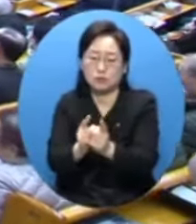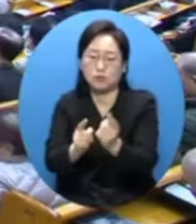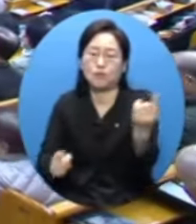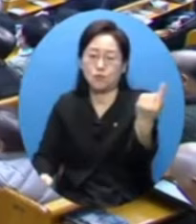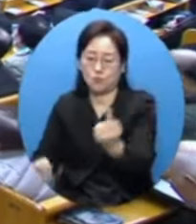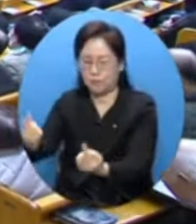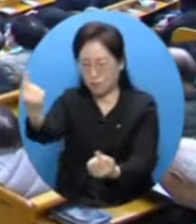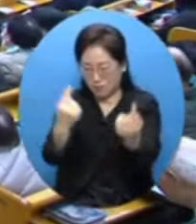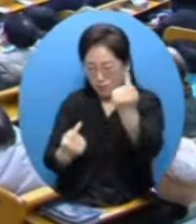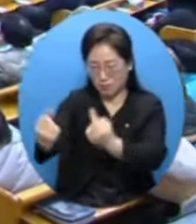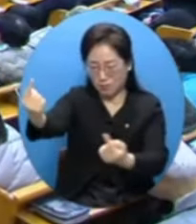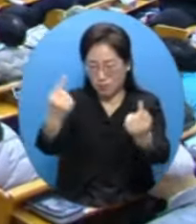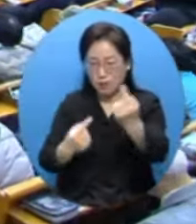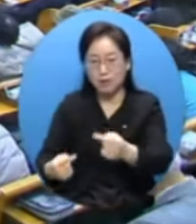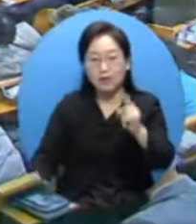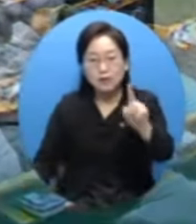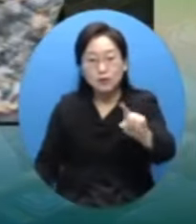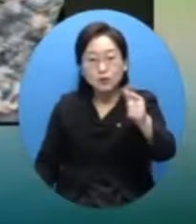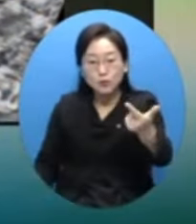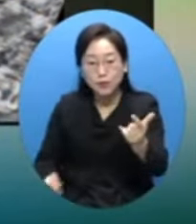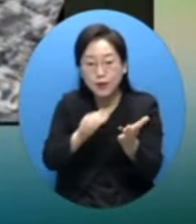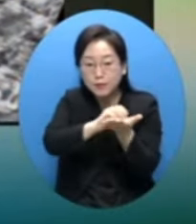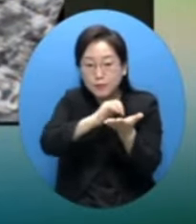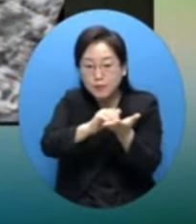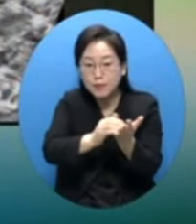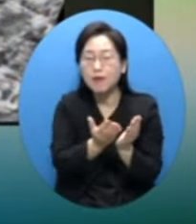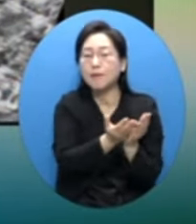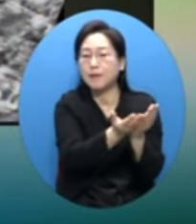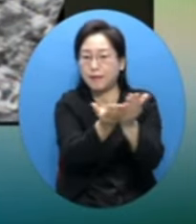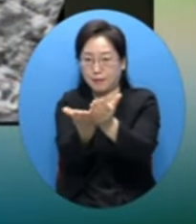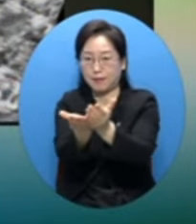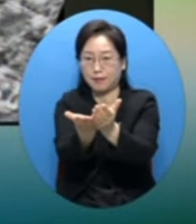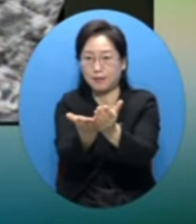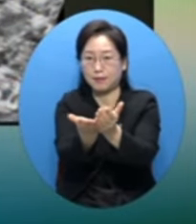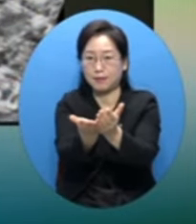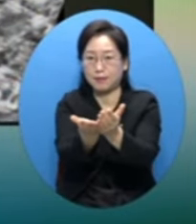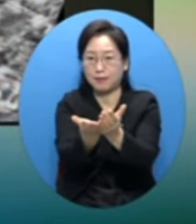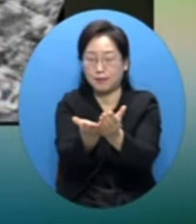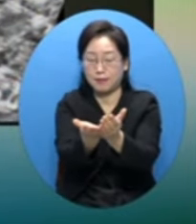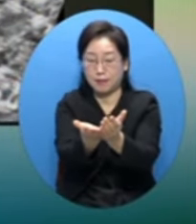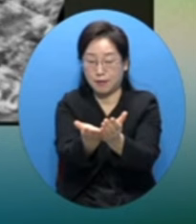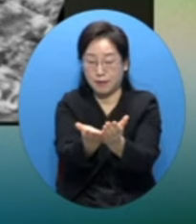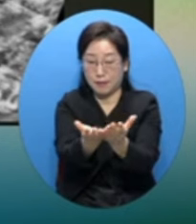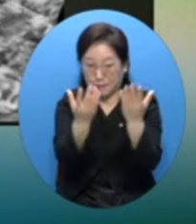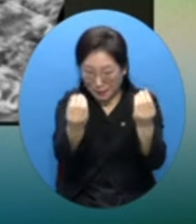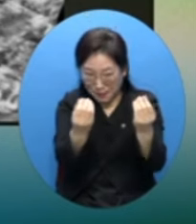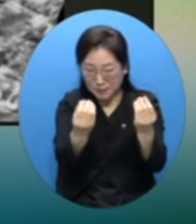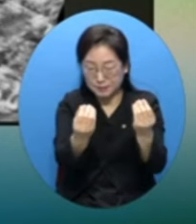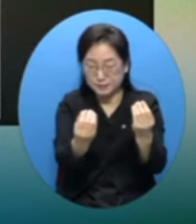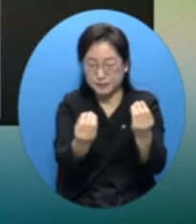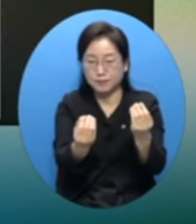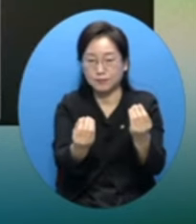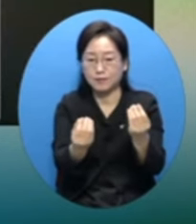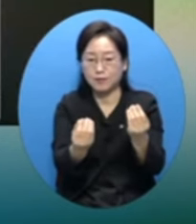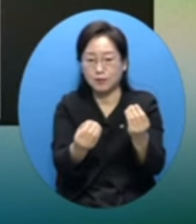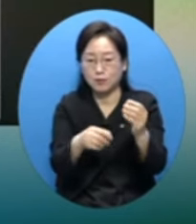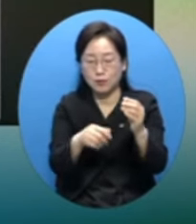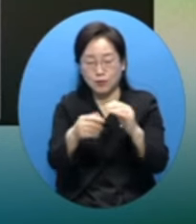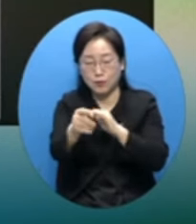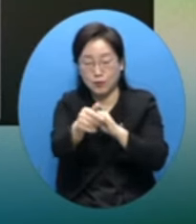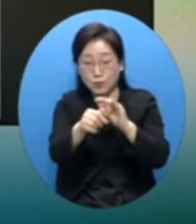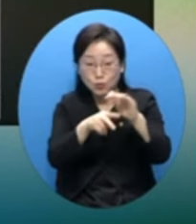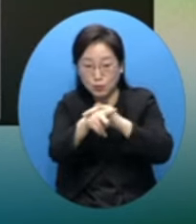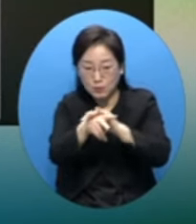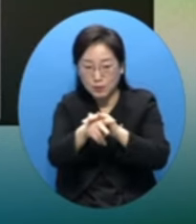그래서 약 1600척에 이르는 대규모 철수 선단을 확보해서 탈수작전을 하는데 처음